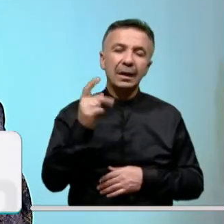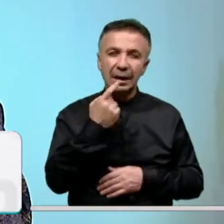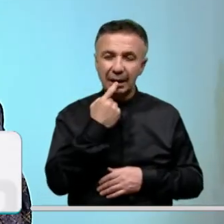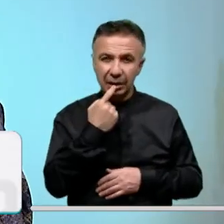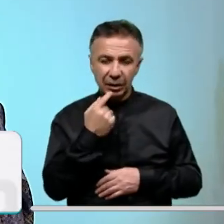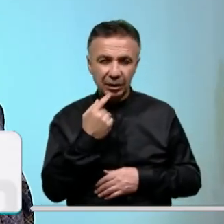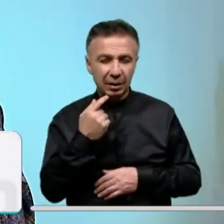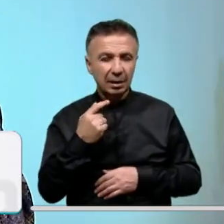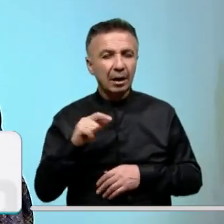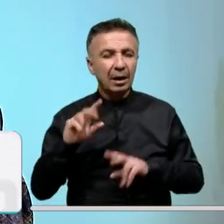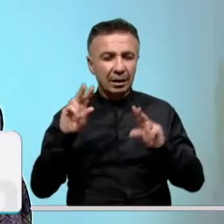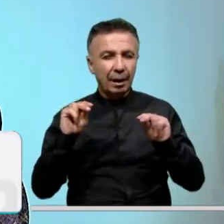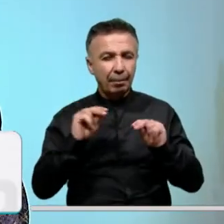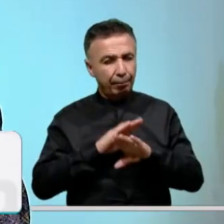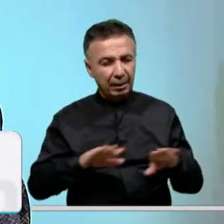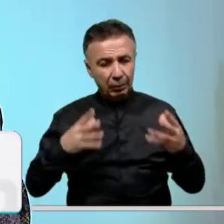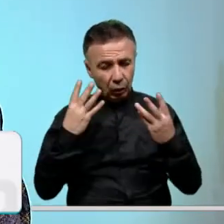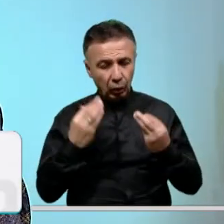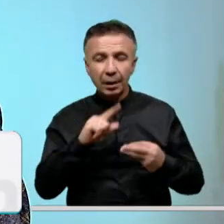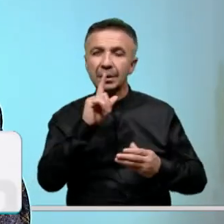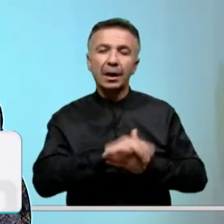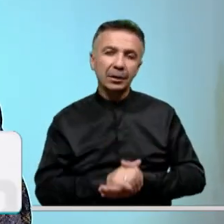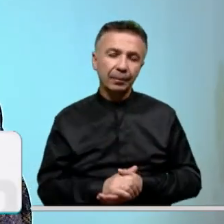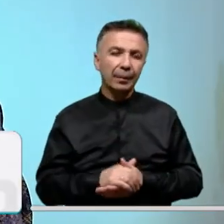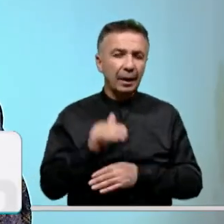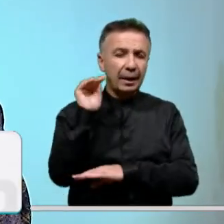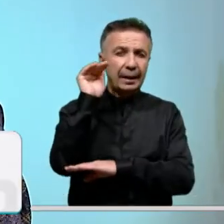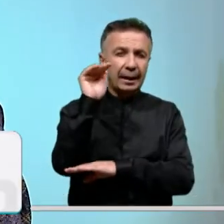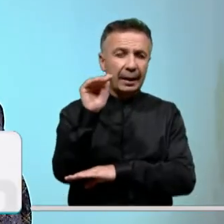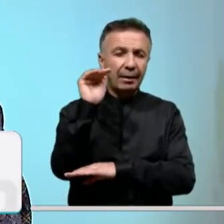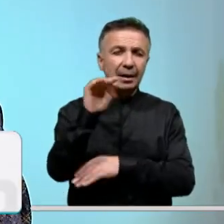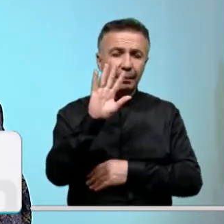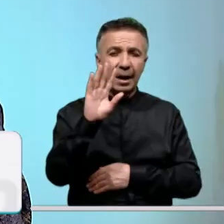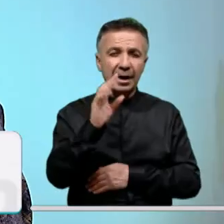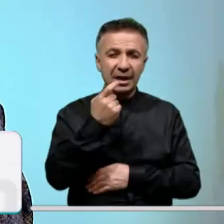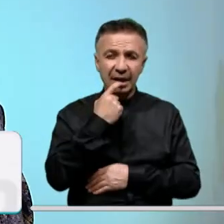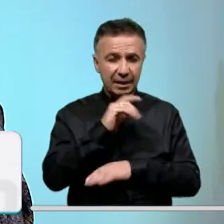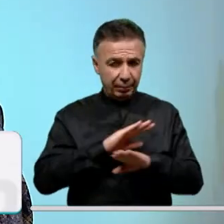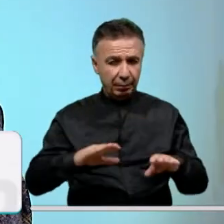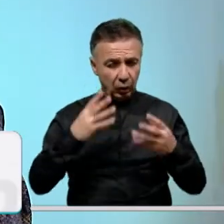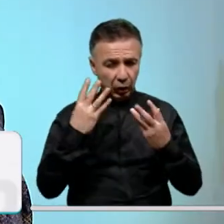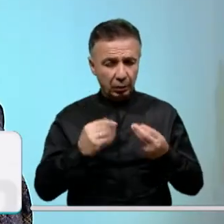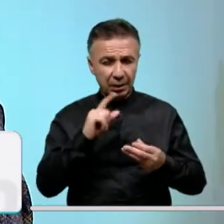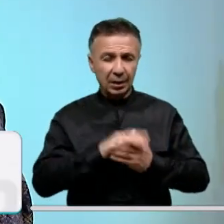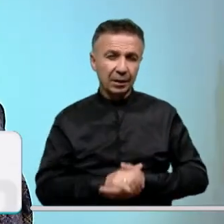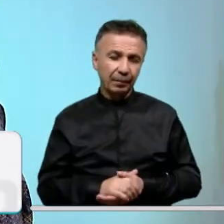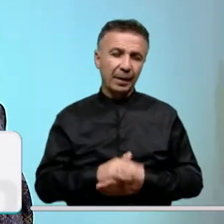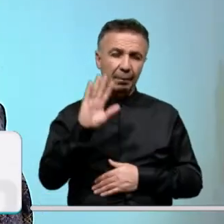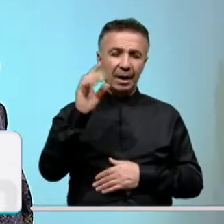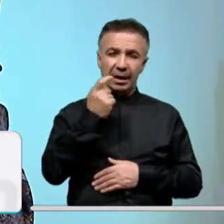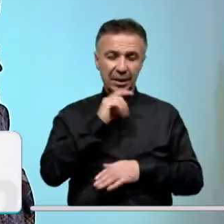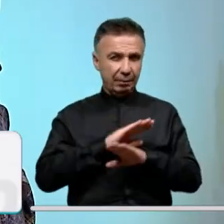yaşını doldurmuş olmalı develerde 5 yaşını doldur yani 5 yaşını